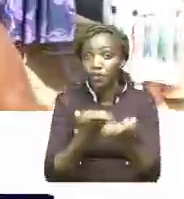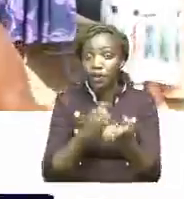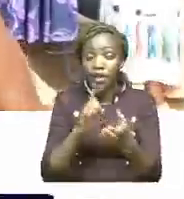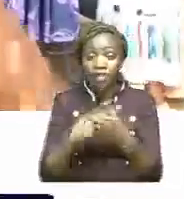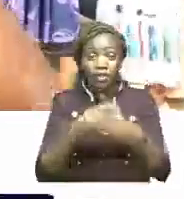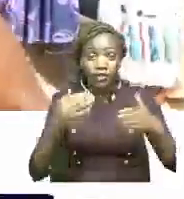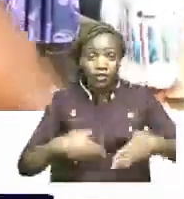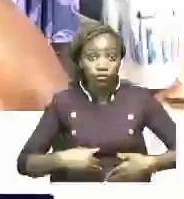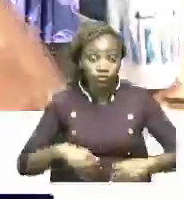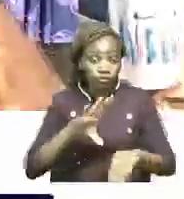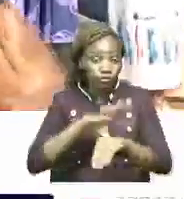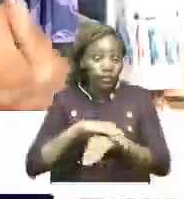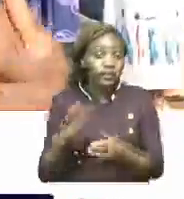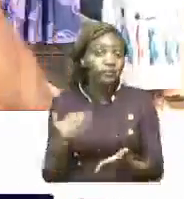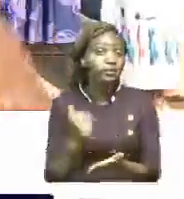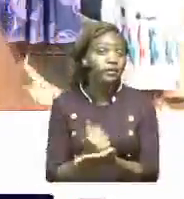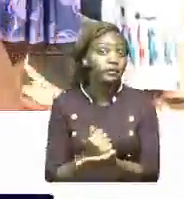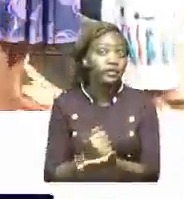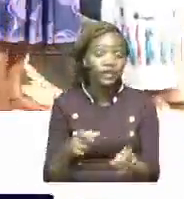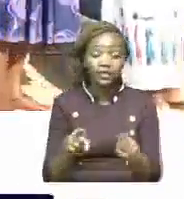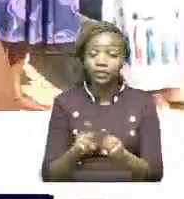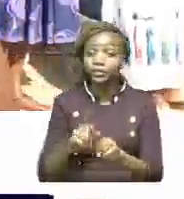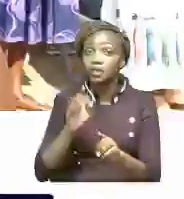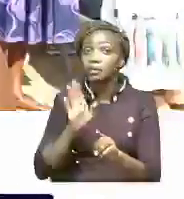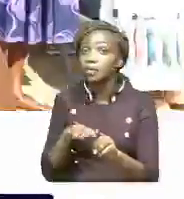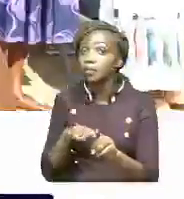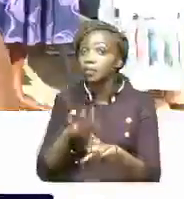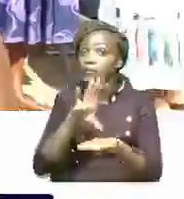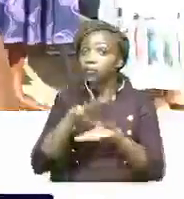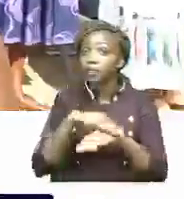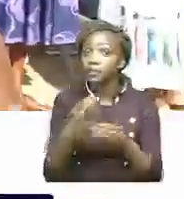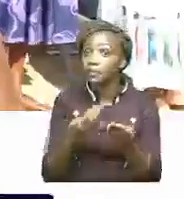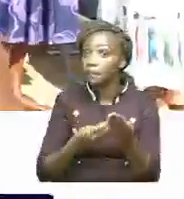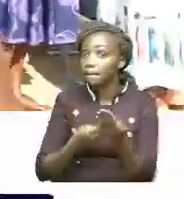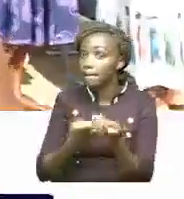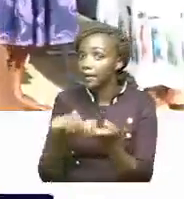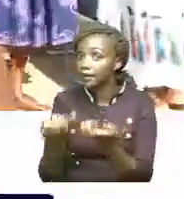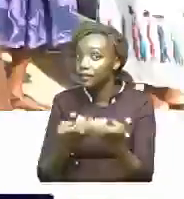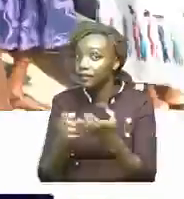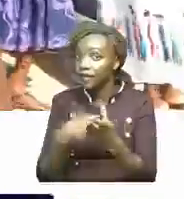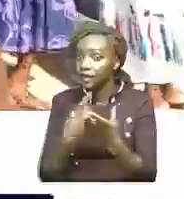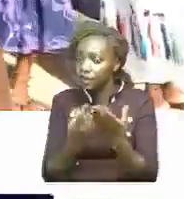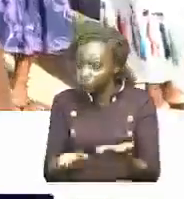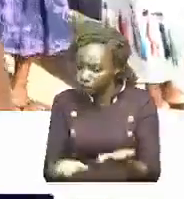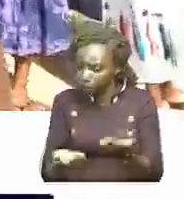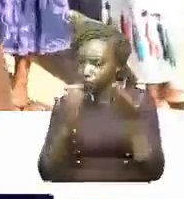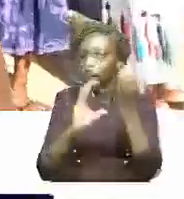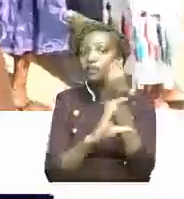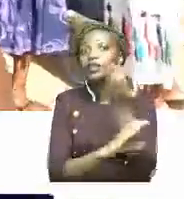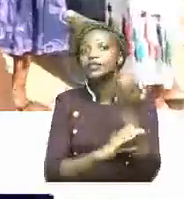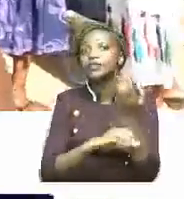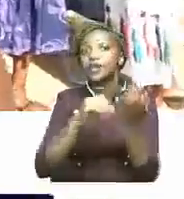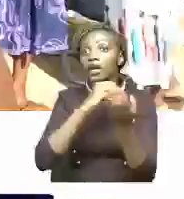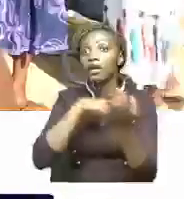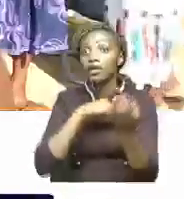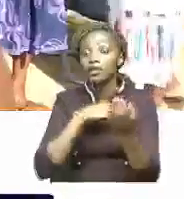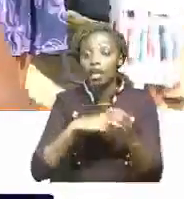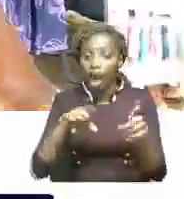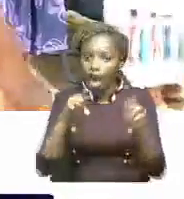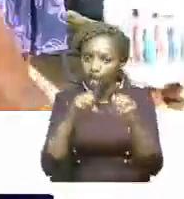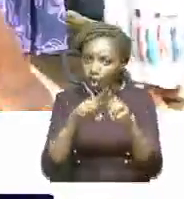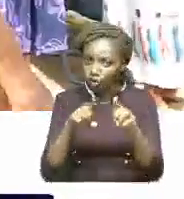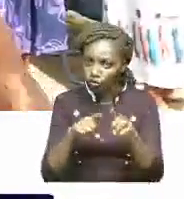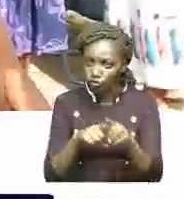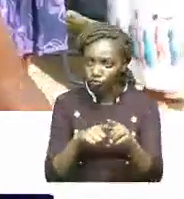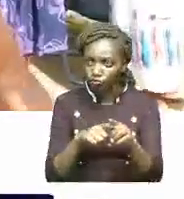kazi, akina mama waweze kupata biashara, ili taifa letu liweze kunawiri. Na vile vile, tamasha hizi,